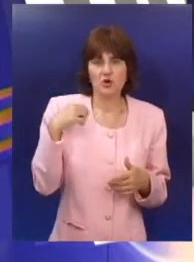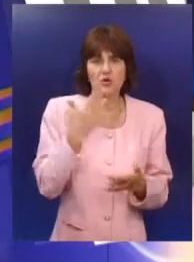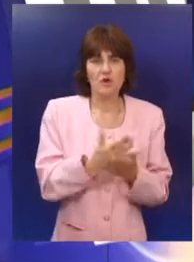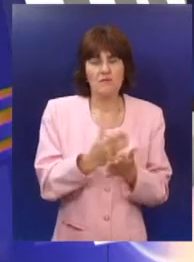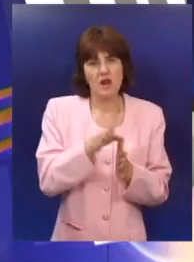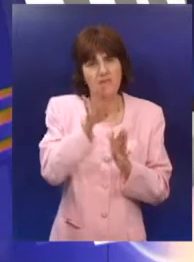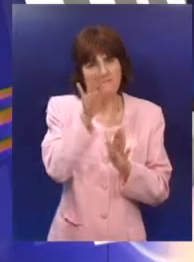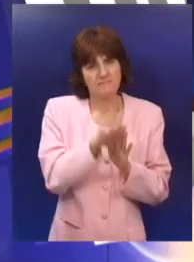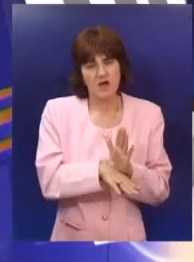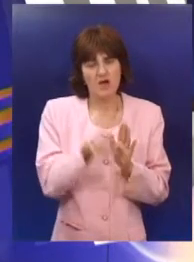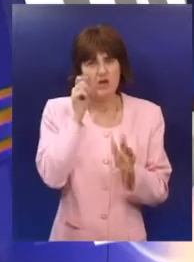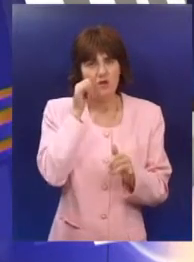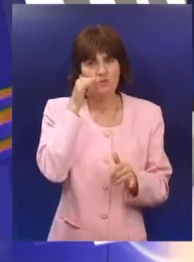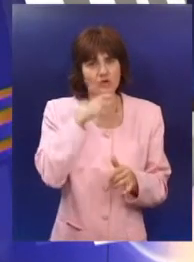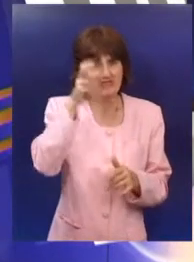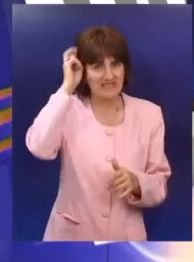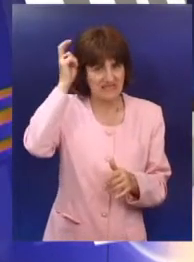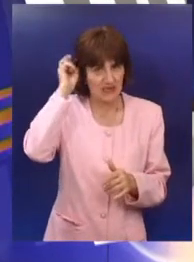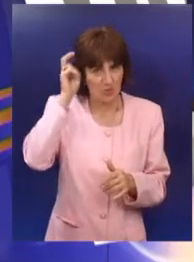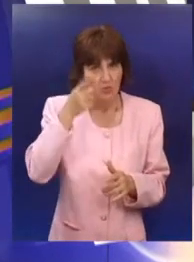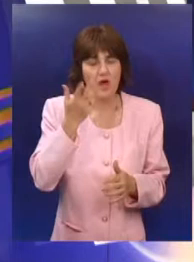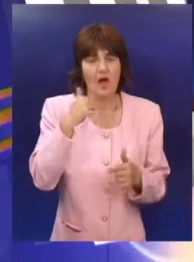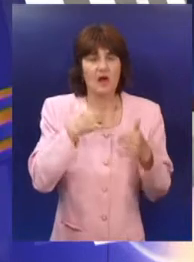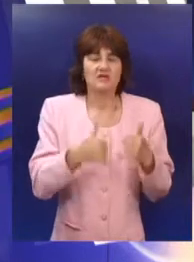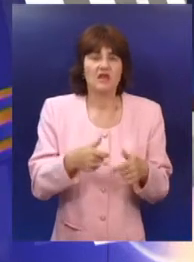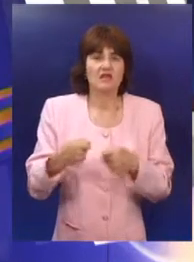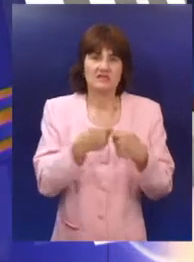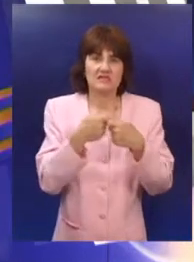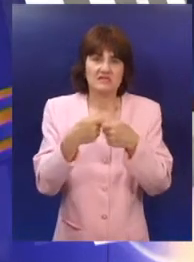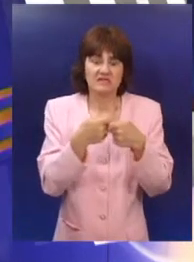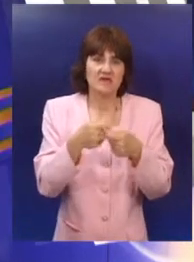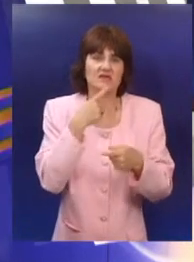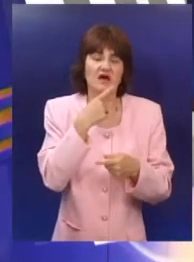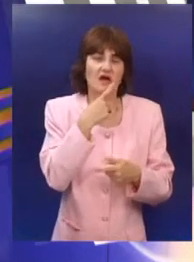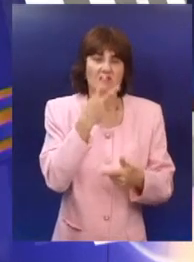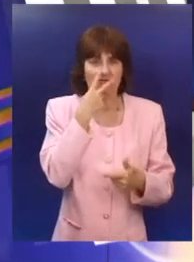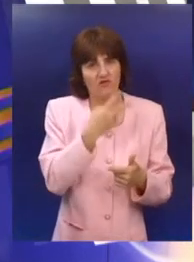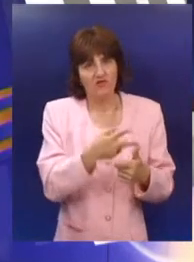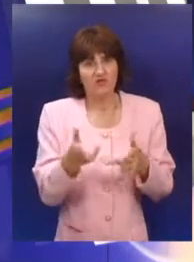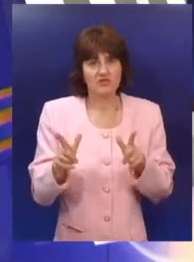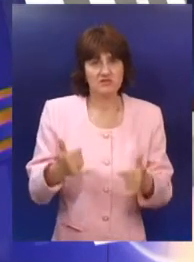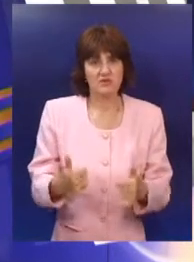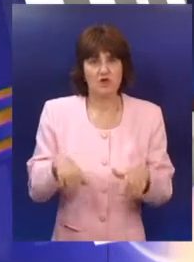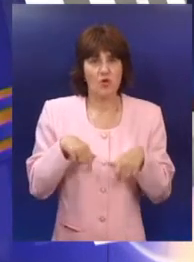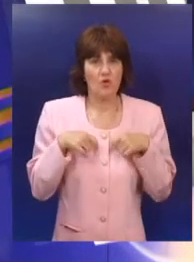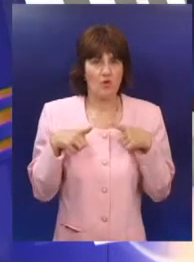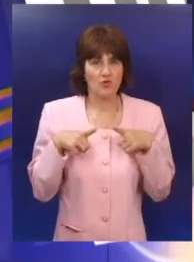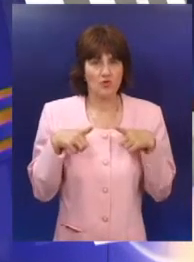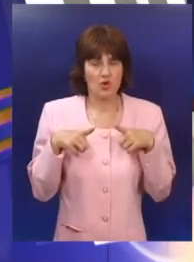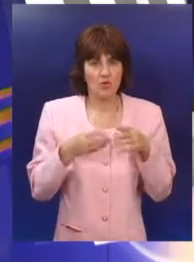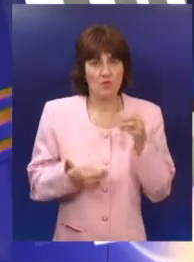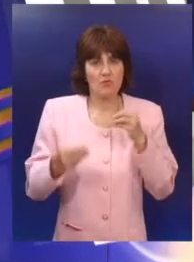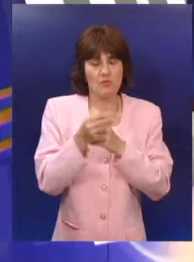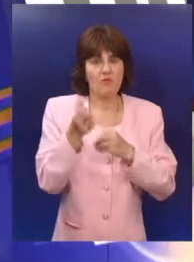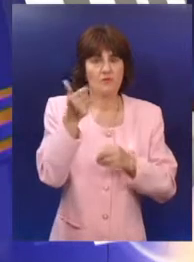godini zabeležili pad broja putnika ka Baru, dok na autobuskoj stanici na osnovu trenda povećanja broja putnika očekuju da će ove godine